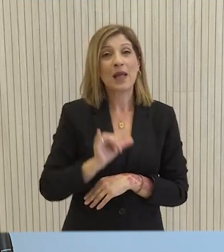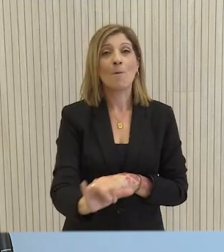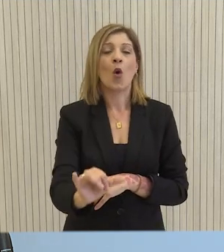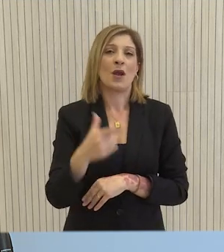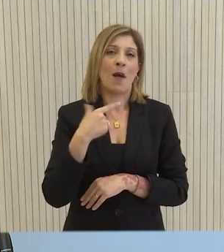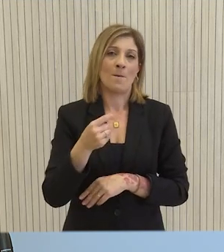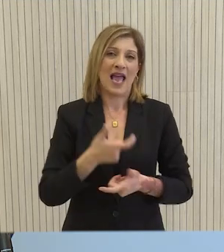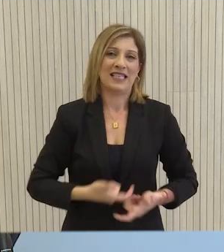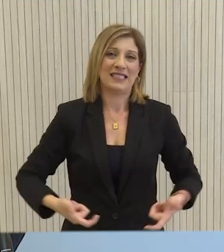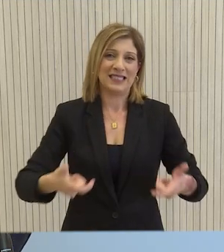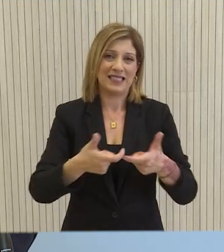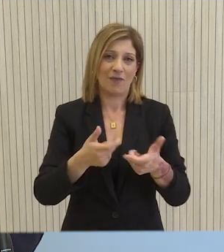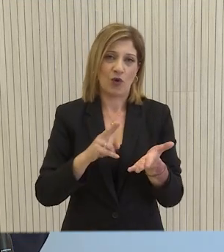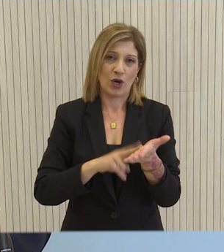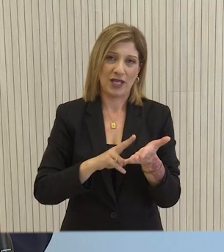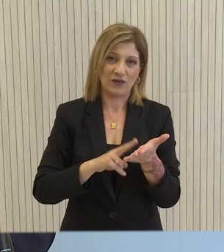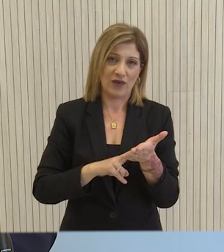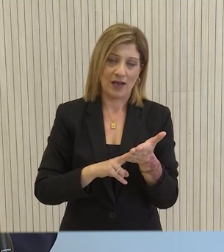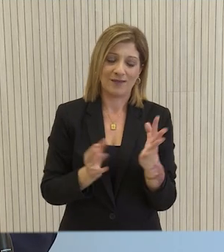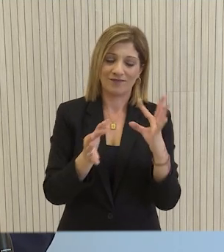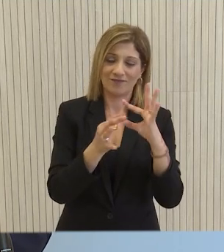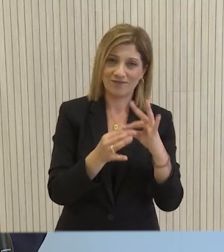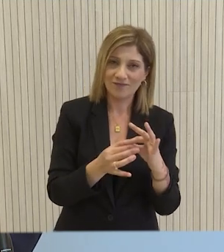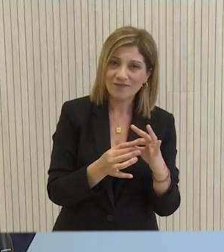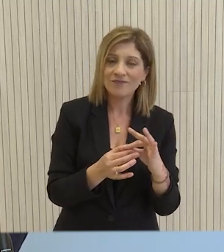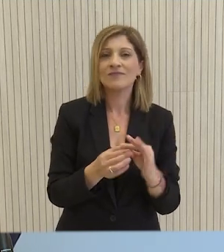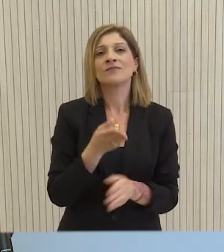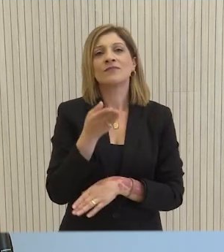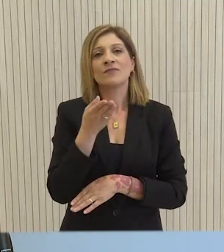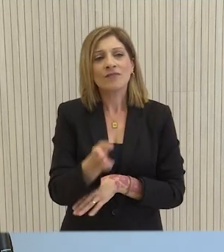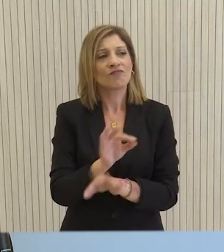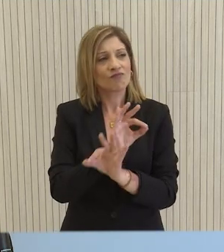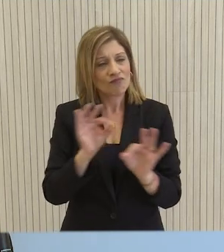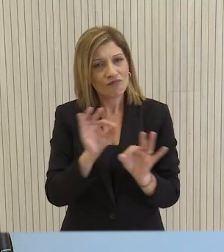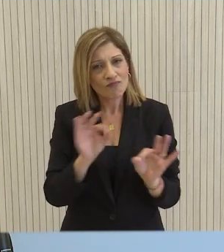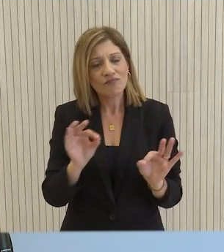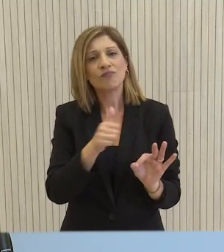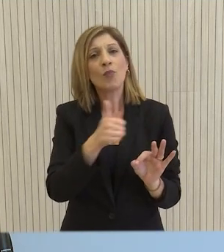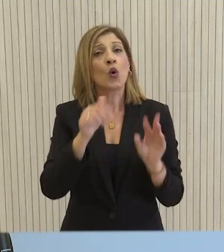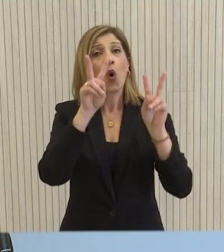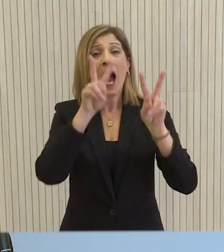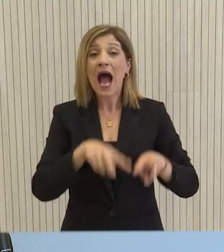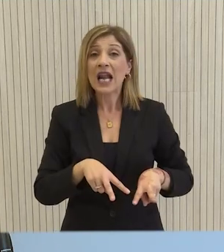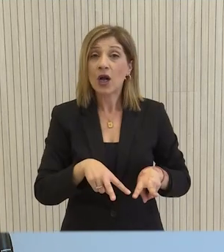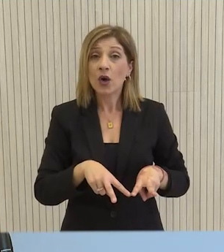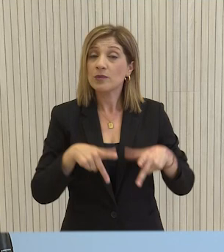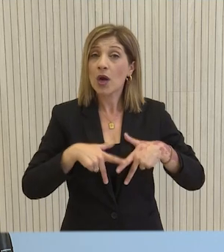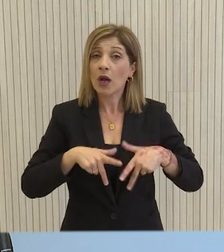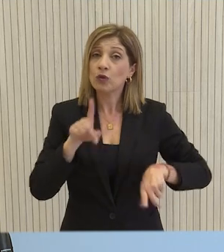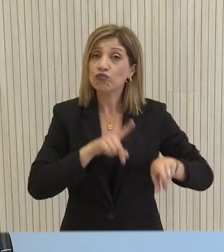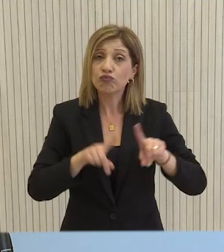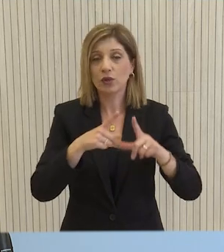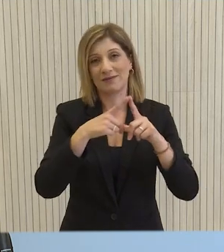Συμβουλίου Ασφαλείας. Είναι σχετικά τα ψηφίσματα του Συμβουλίου Ασφαλείας. Είναι δεδομένο ότι το μόνο αναγνωρισμένο κράτος είναι η Κυπριακή